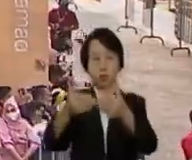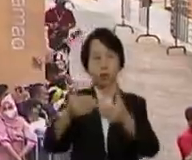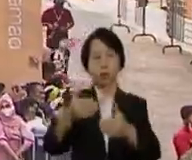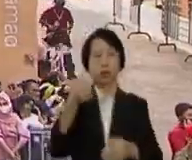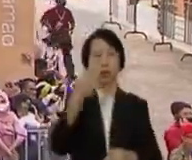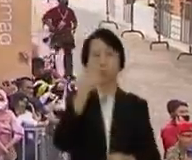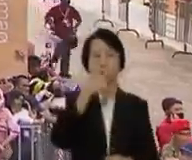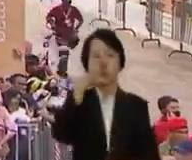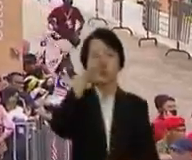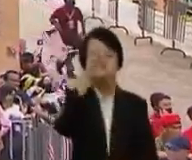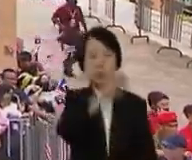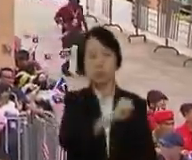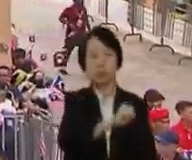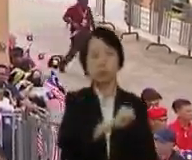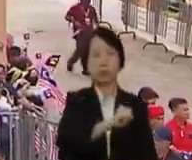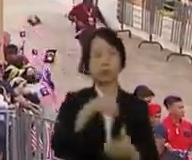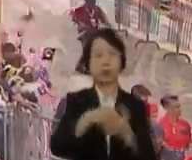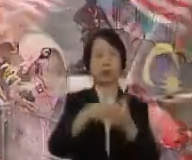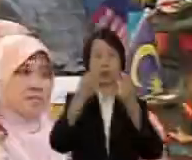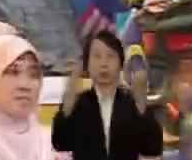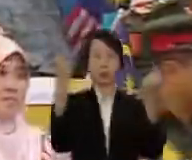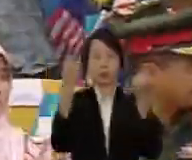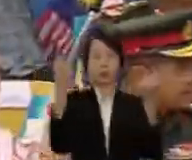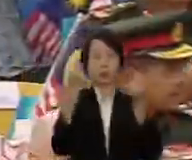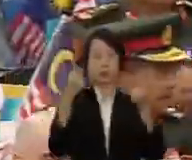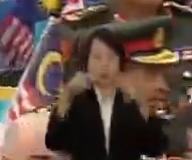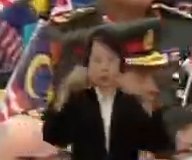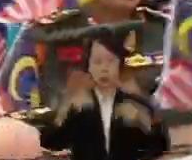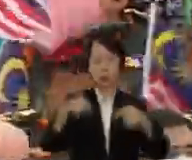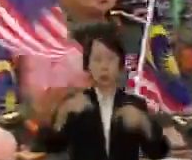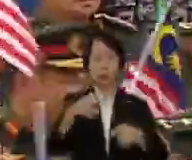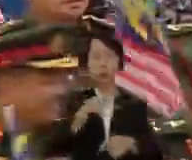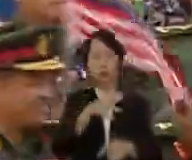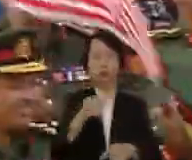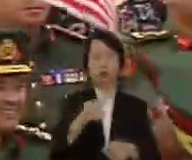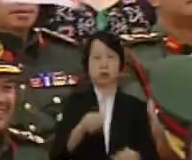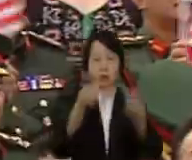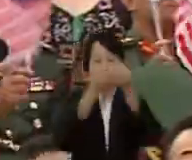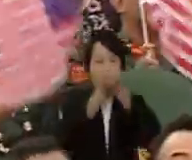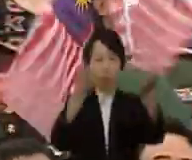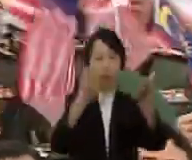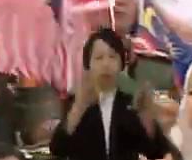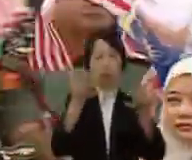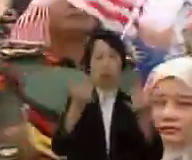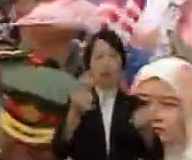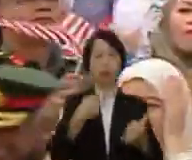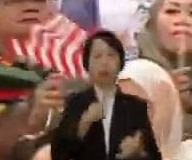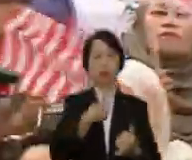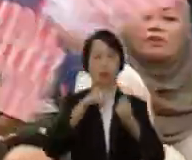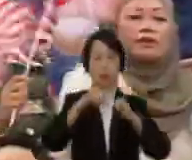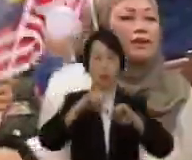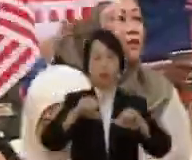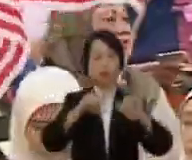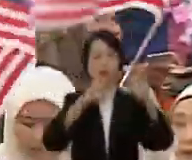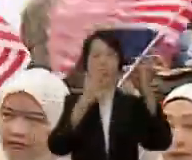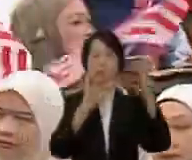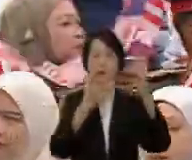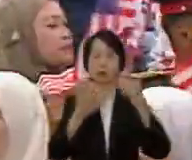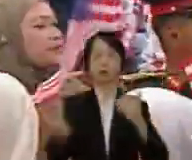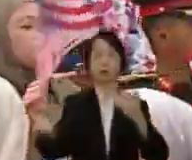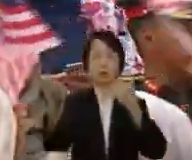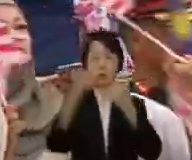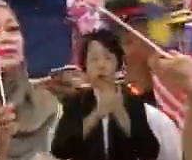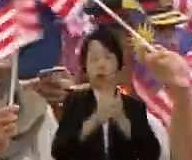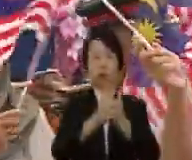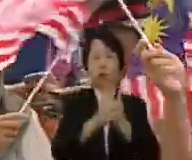tidak mahu ketinggalan untuk terus serta dalam sambutan yang sangat bermakna ini. Dan untuk makluman juga, ketika ini kita masih lagi menantikan